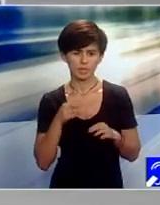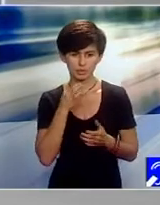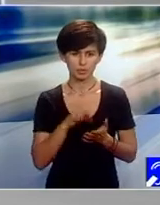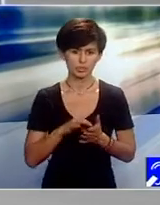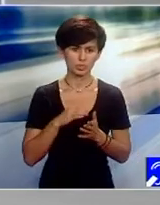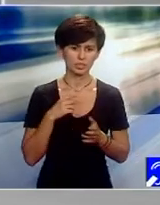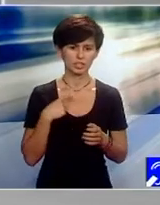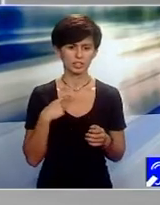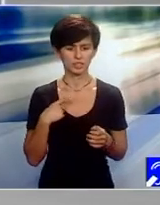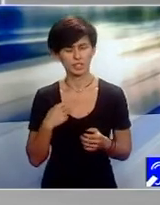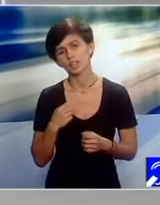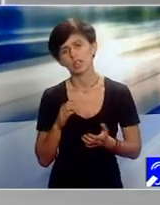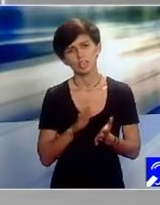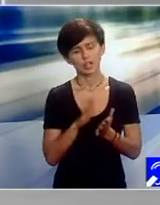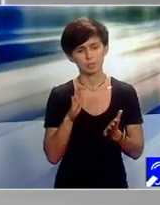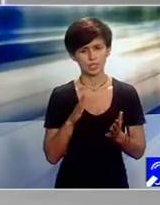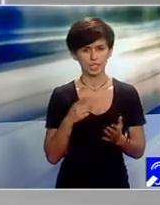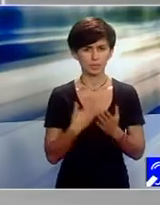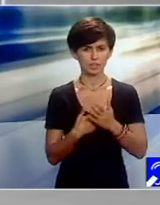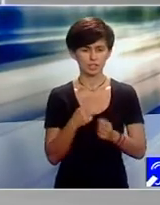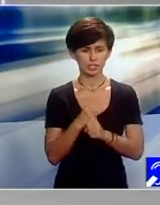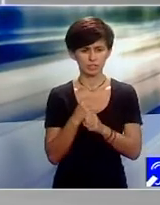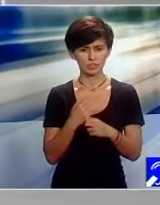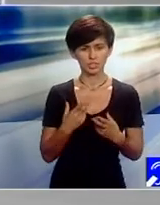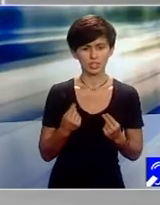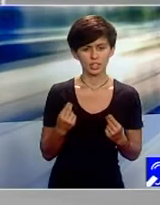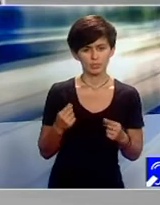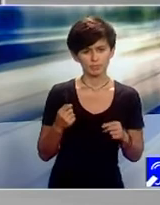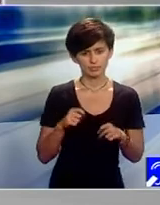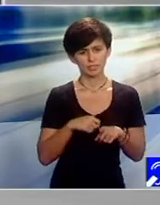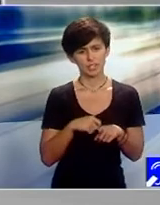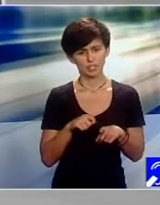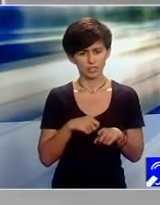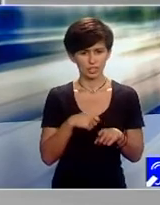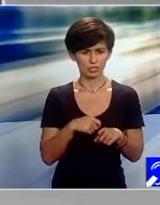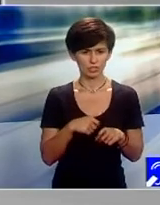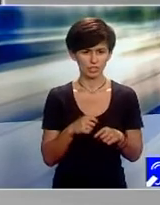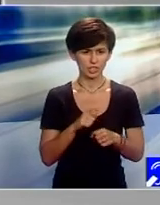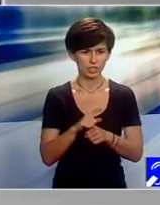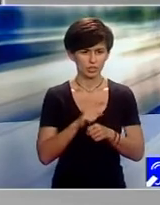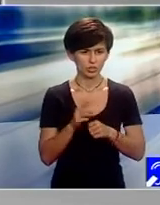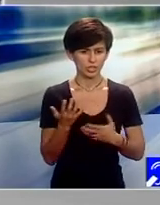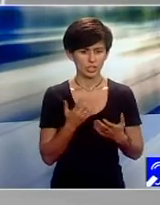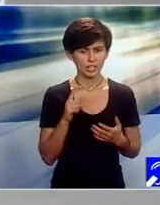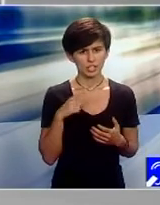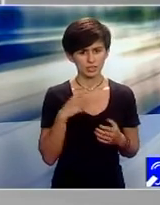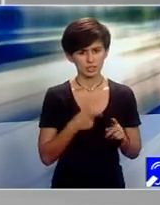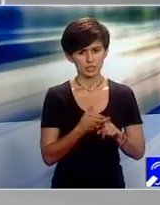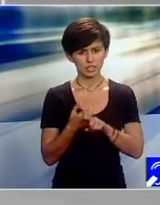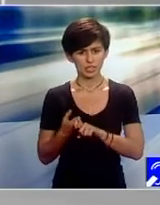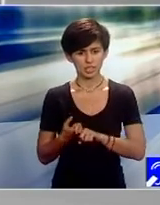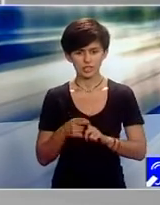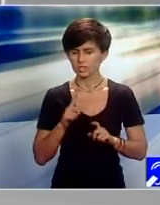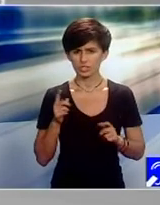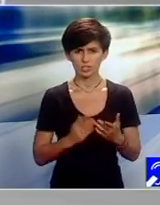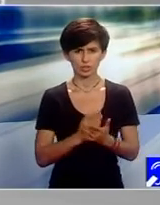mod coerent, pentru că până acum s-au făcut foarte multe cârpăce, lucruri ad hoc, care nu există coerență, nu e o